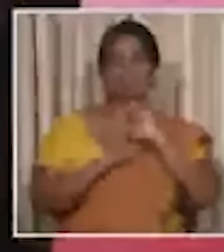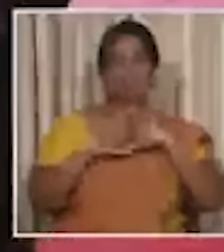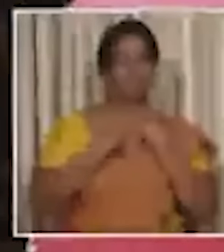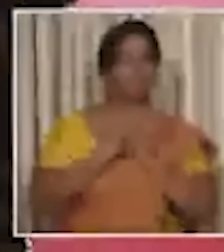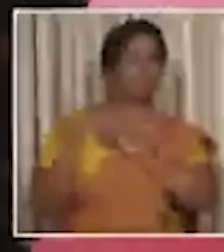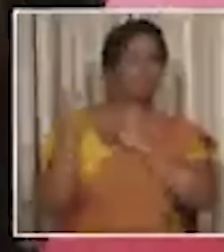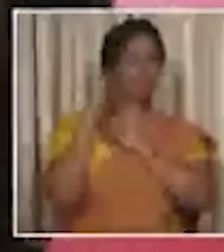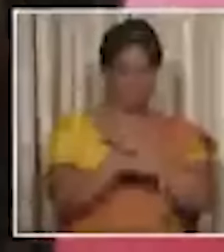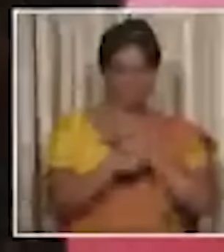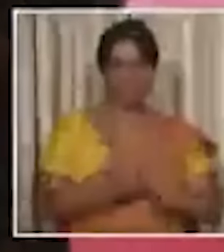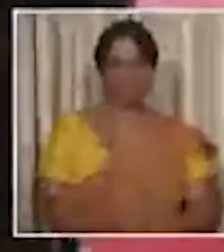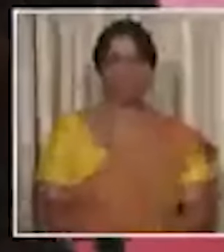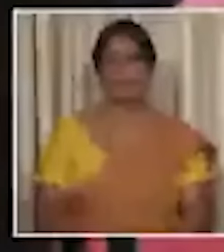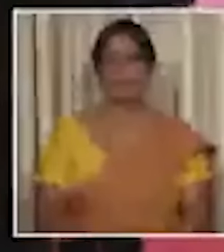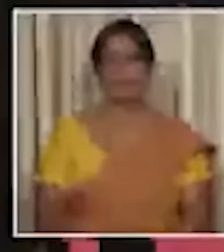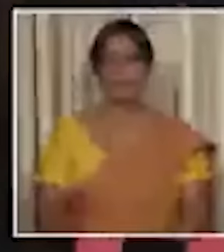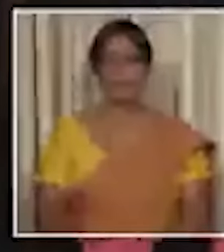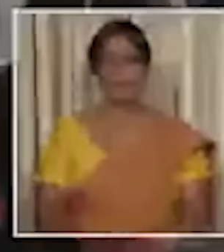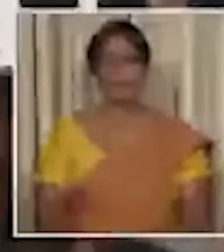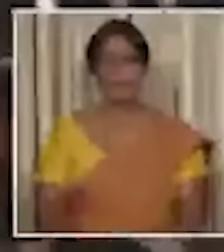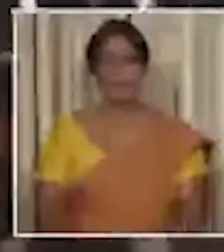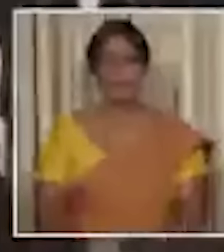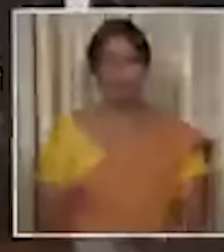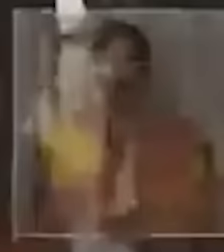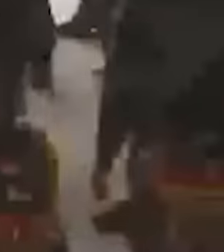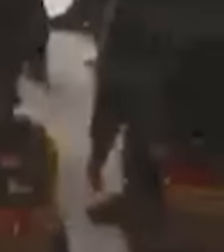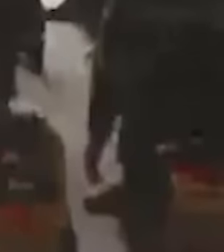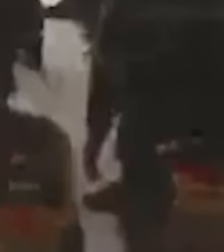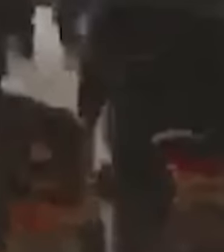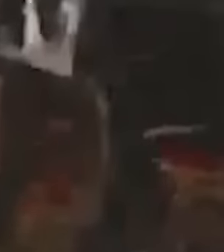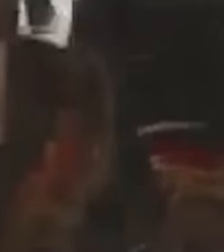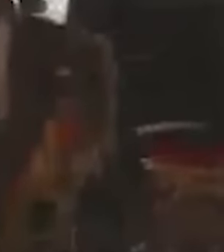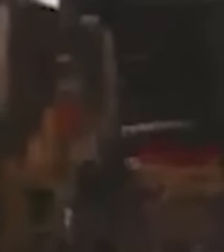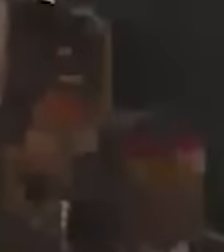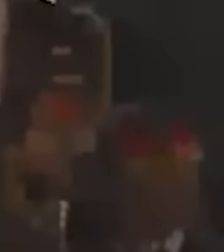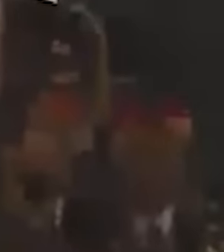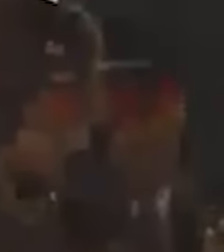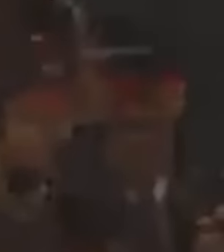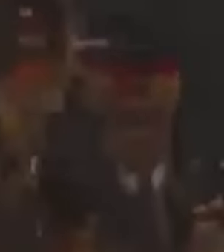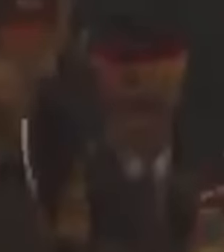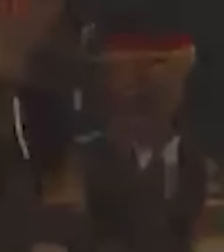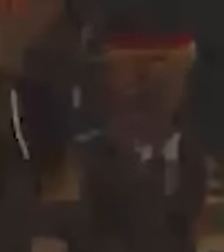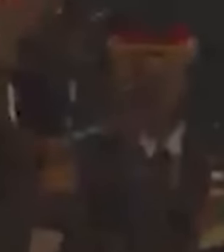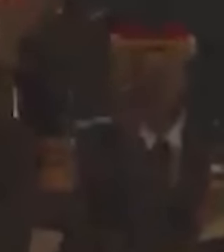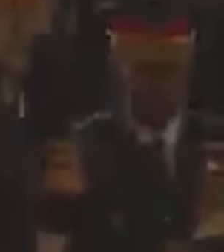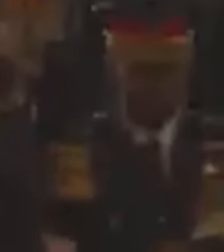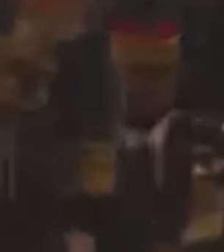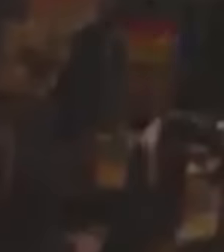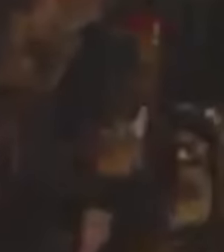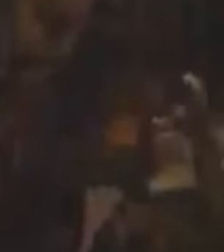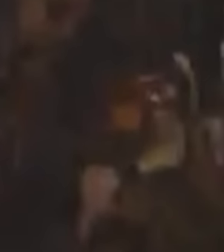தற்போது ஜனாதிபதி அவர்களை பாராளுமன்றத்தினுடைய செயலாளர் நாயகம் மற்றும் சபாநாயகர் ஆகியோர் அழைத்து வருவதை காணக்கூடியதாக இருக்கின்றது.